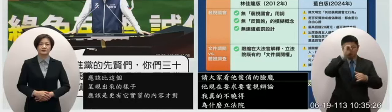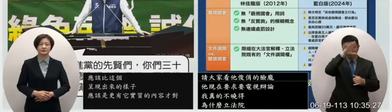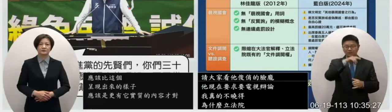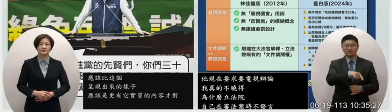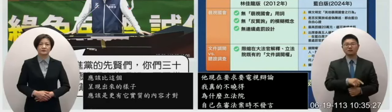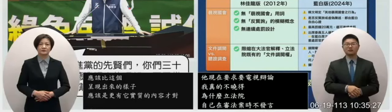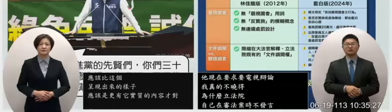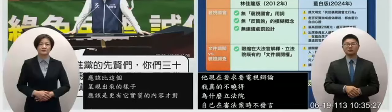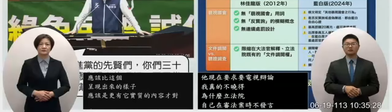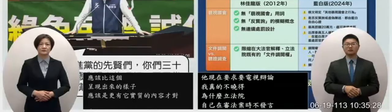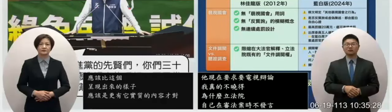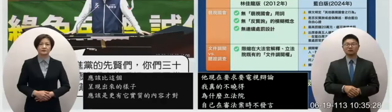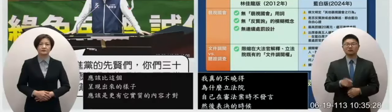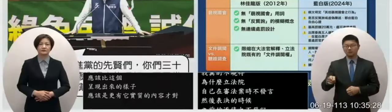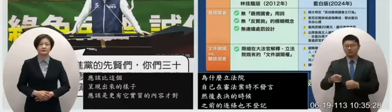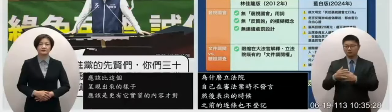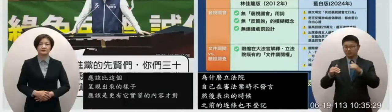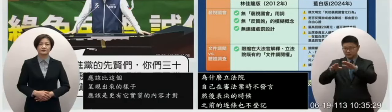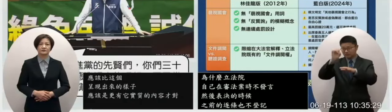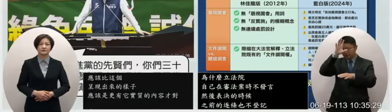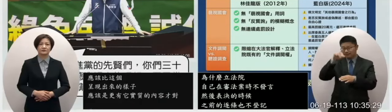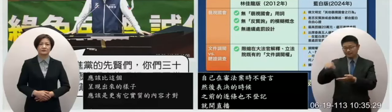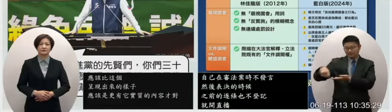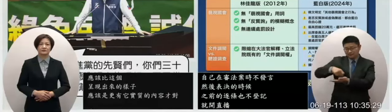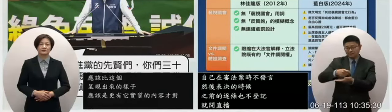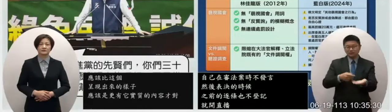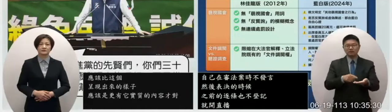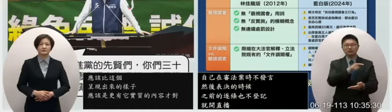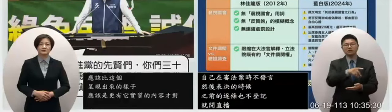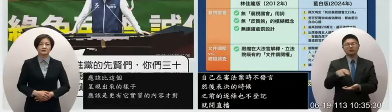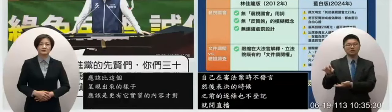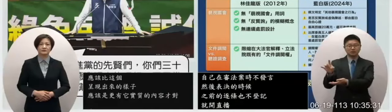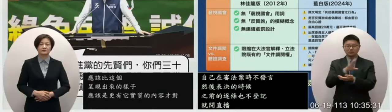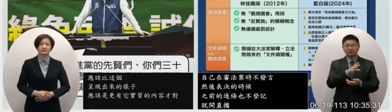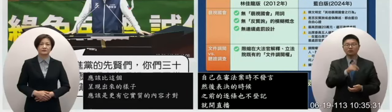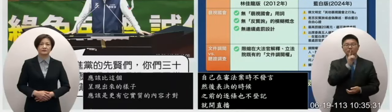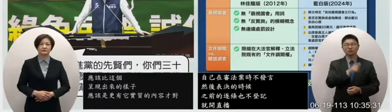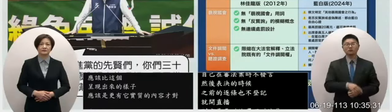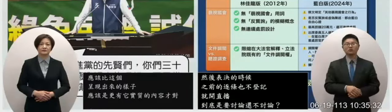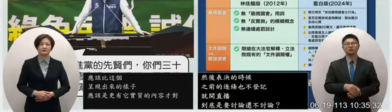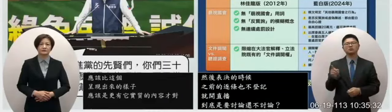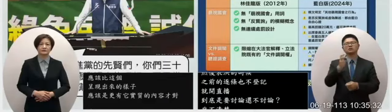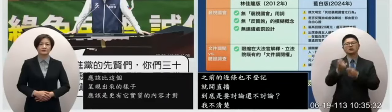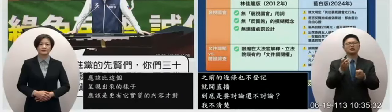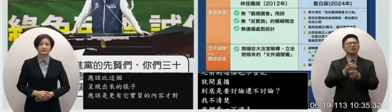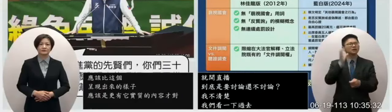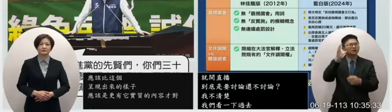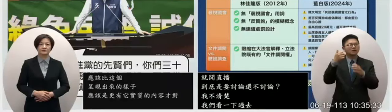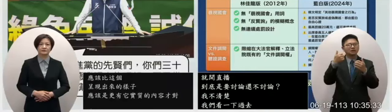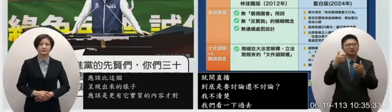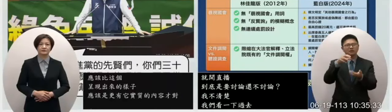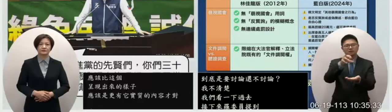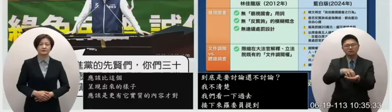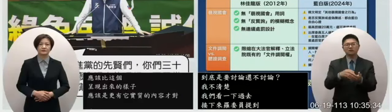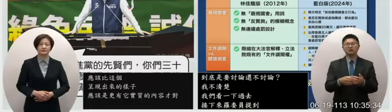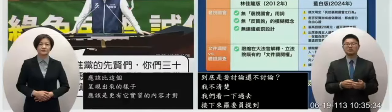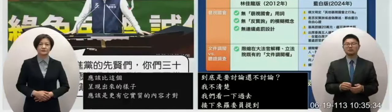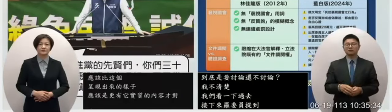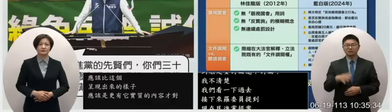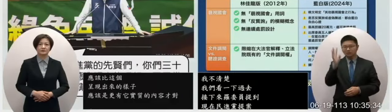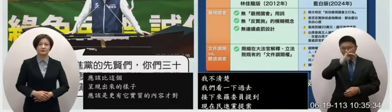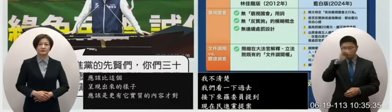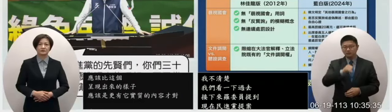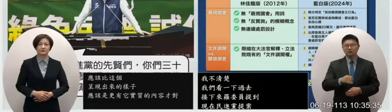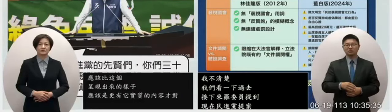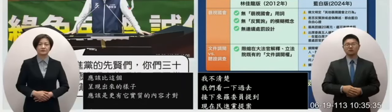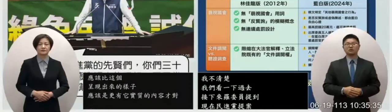把民进党主张的国会改革呢他拿出来，你们三十年要改革的听证调查国政党帮你做到了。